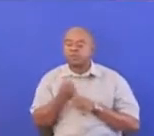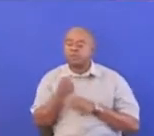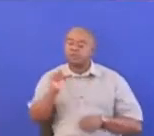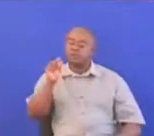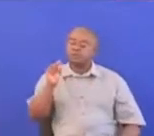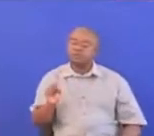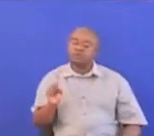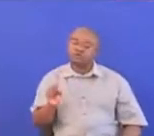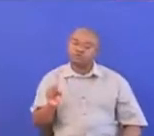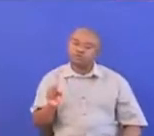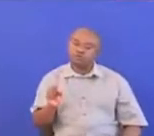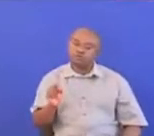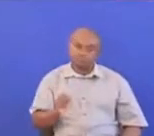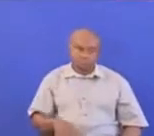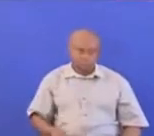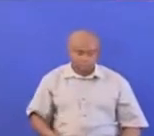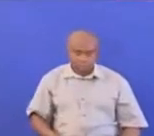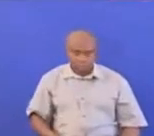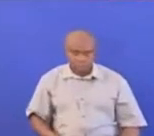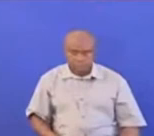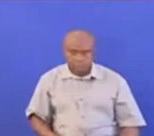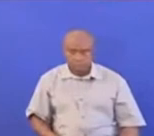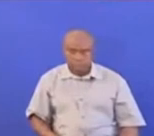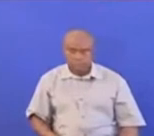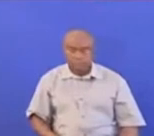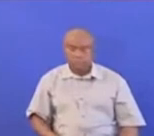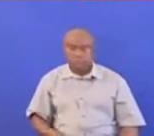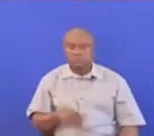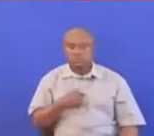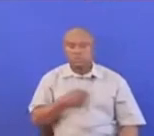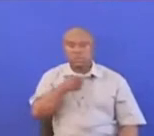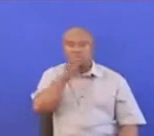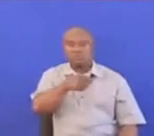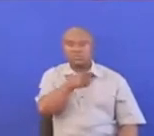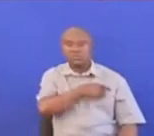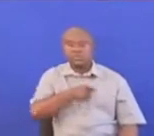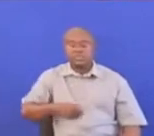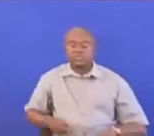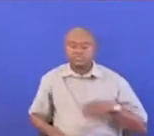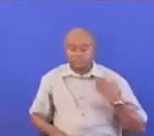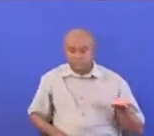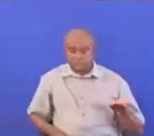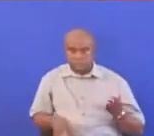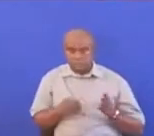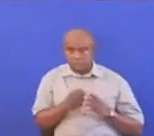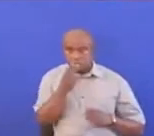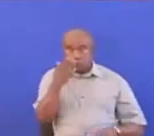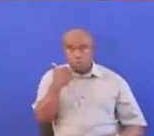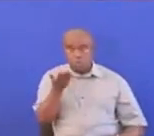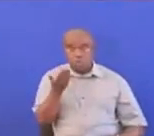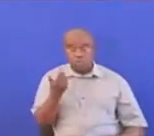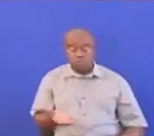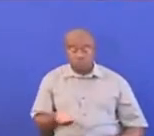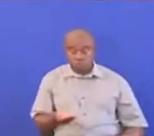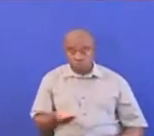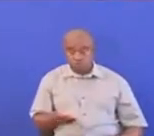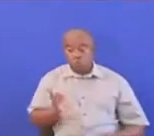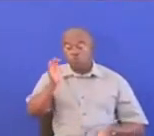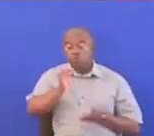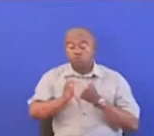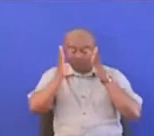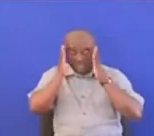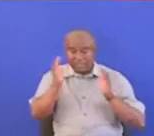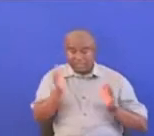TANAPA unalemewa mzigo. Mheshimiwa Spika, vile vile nimpongeze Rais kwa kuona umuhimu wa kushusha hifadhi ya Kigosi, kwa sababu